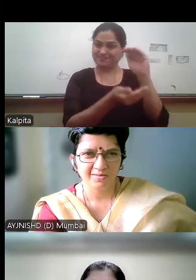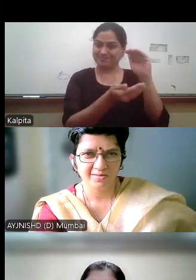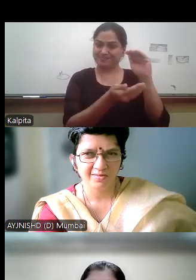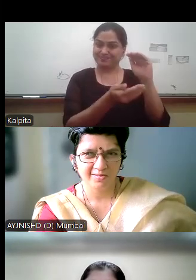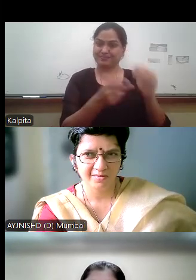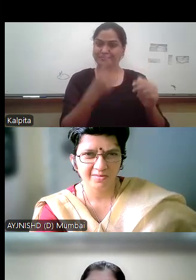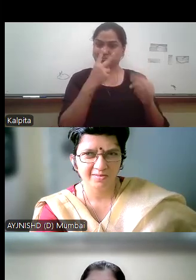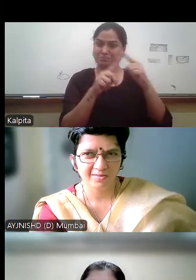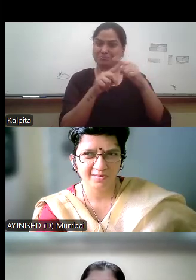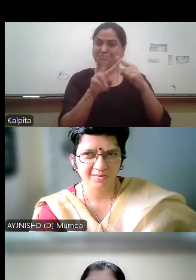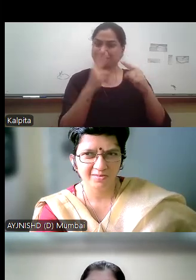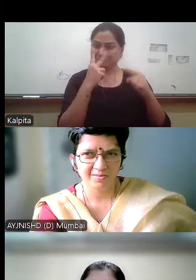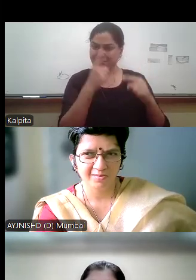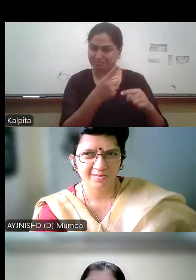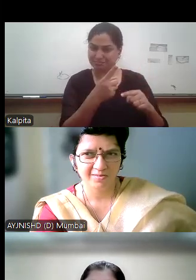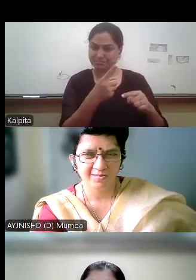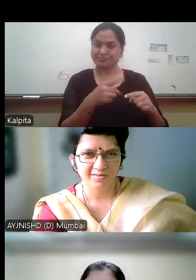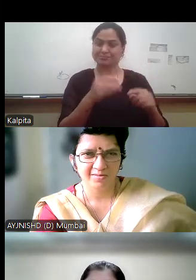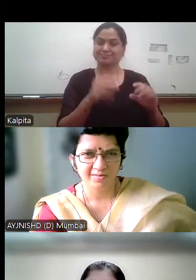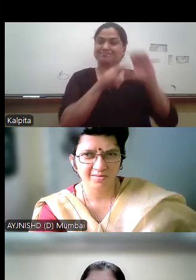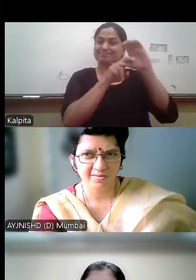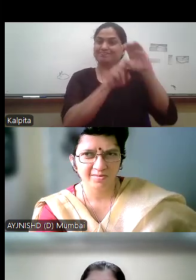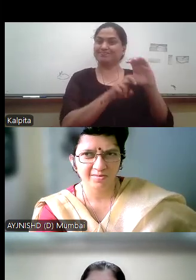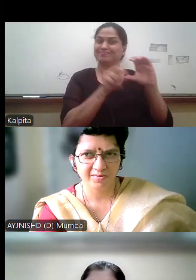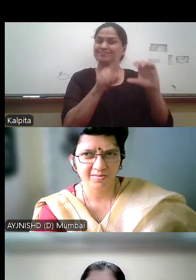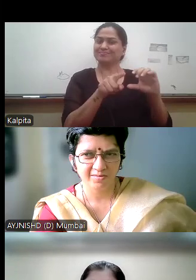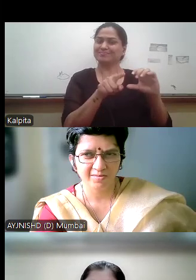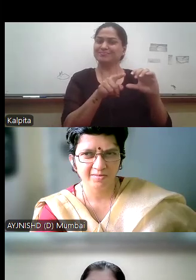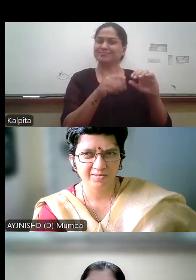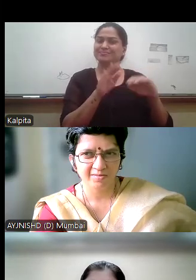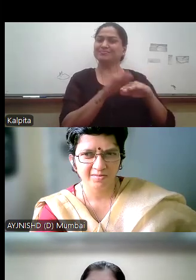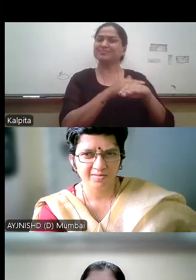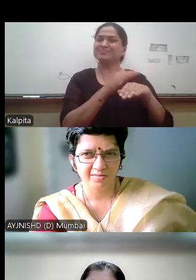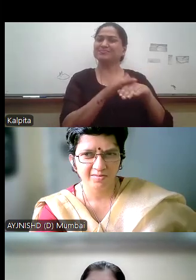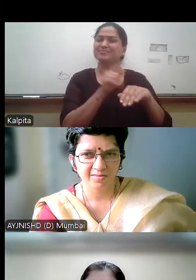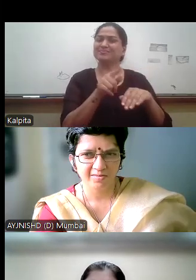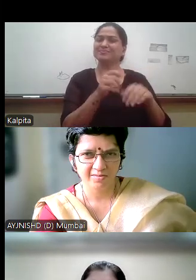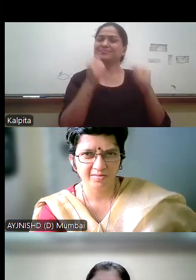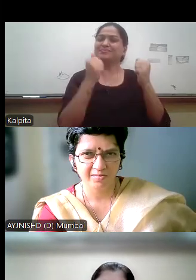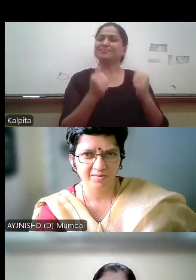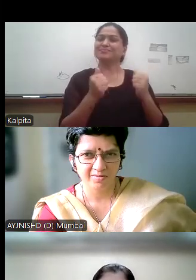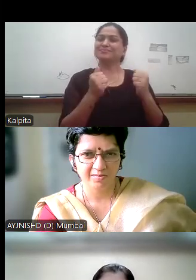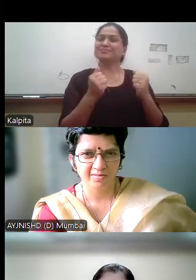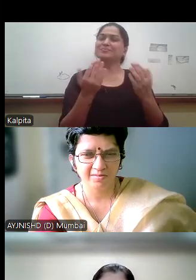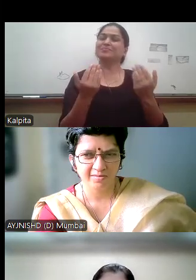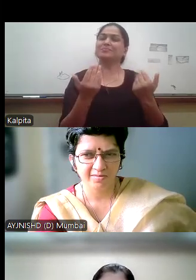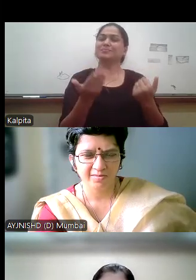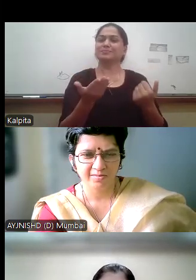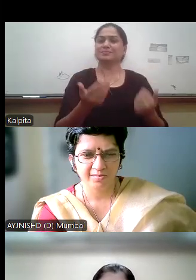घर में, तो इस तरह से आप उसको बिठाएंगे तो उसकी धीरे धीरे बैठने की क्षमता बढ़ेगी।